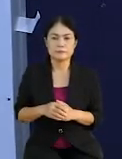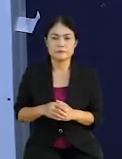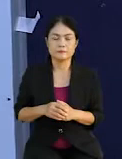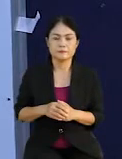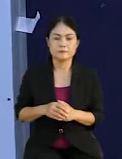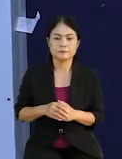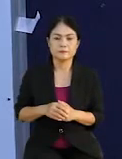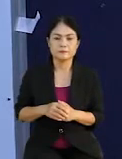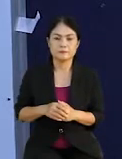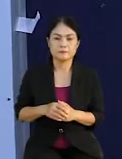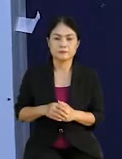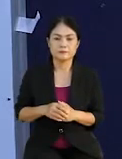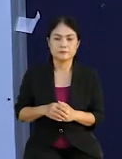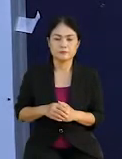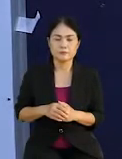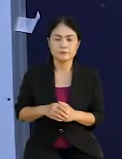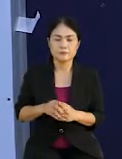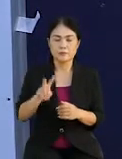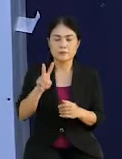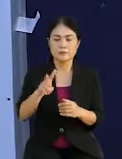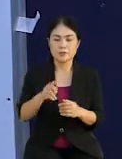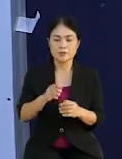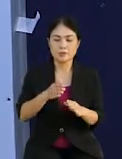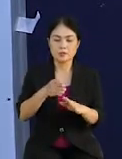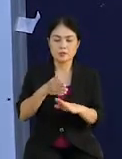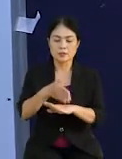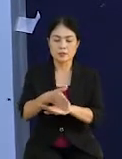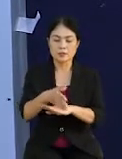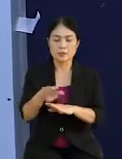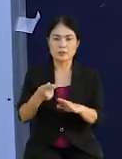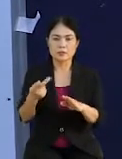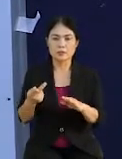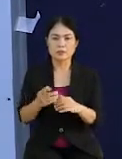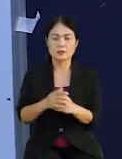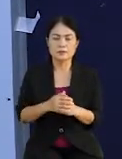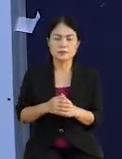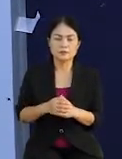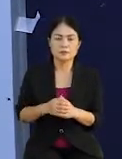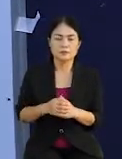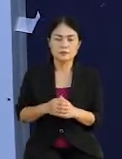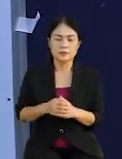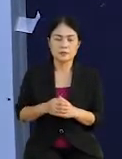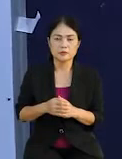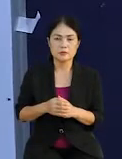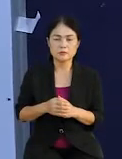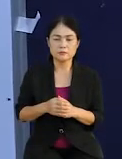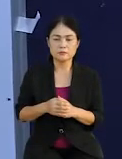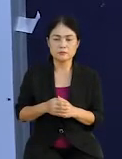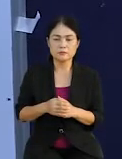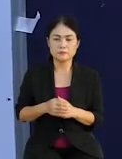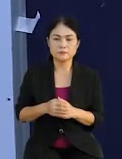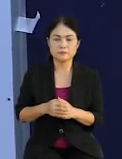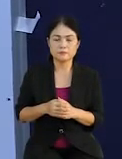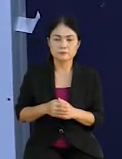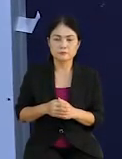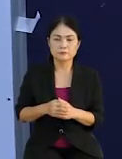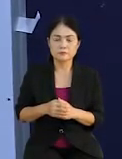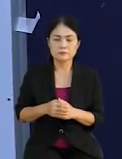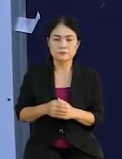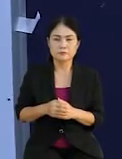cắt nía nì tam ở vậy bà dương cắt nia